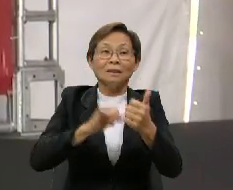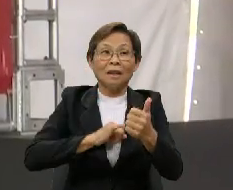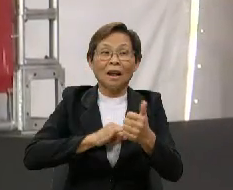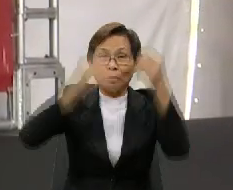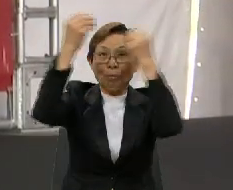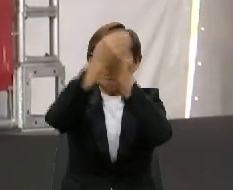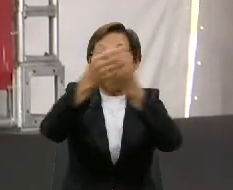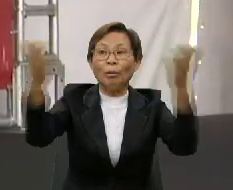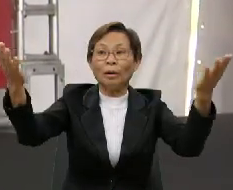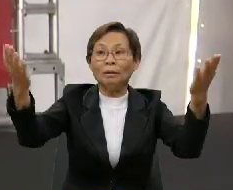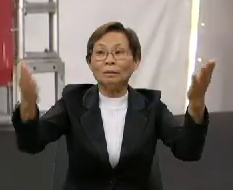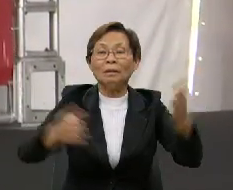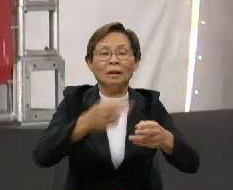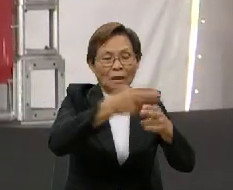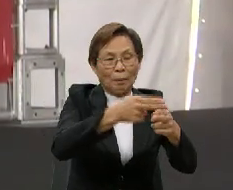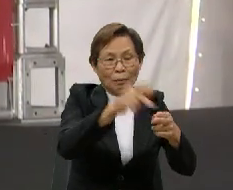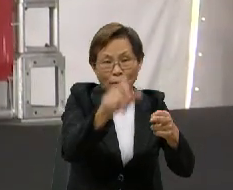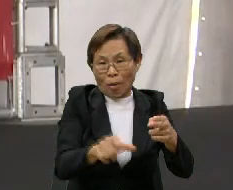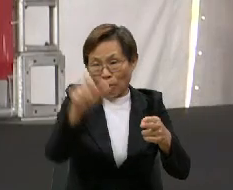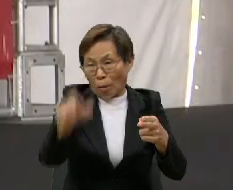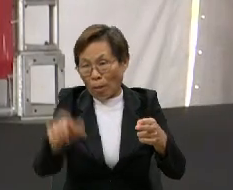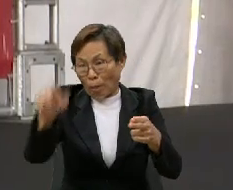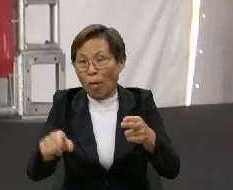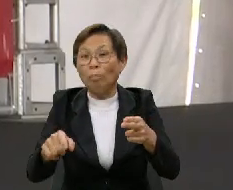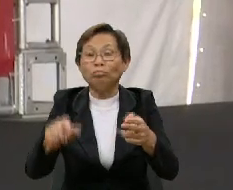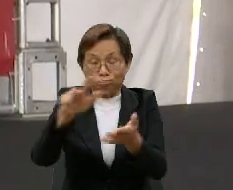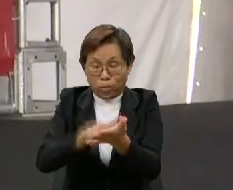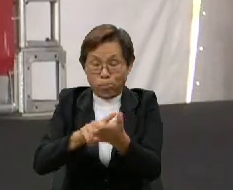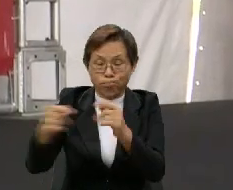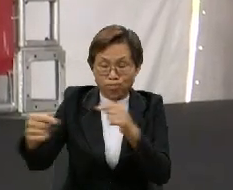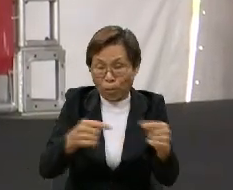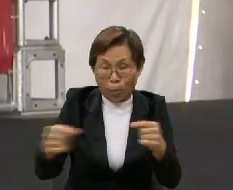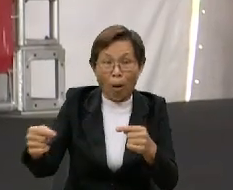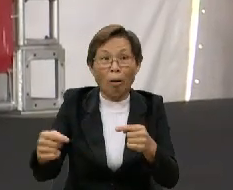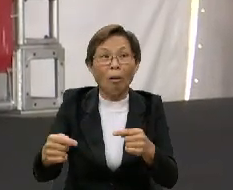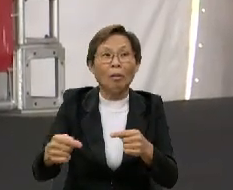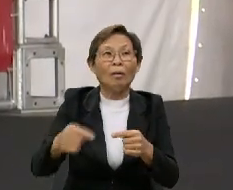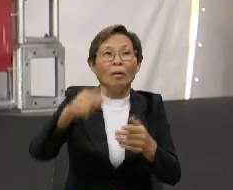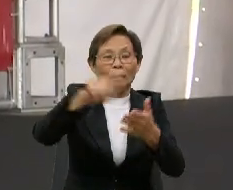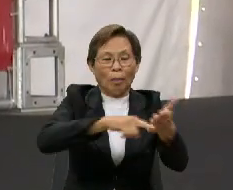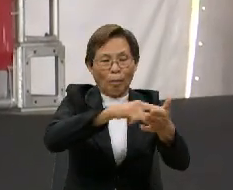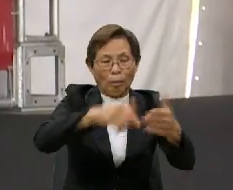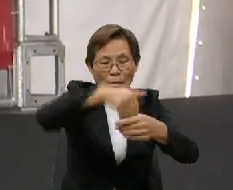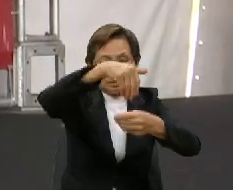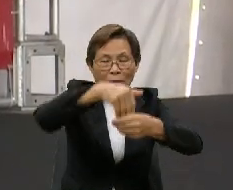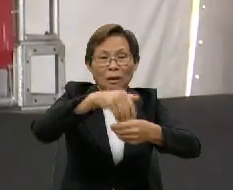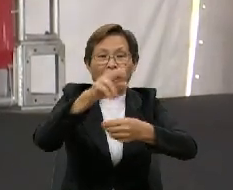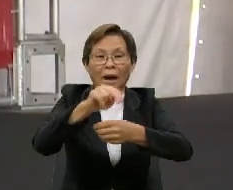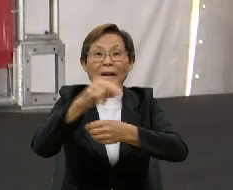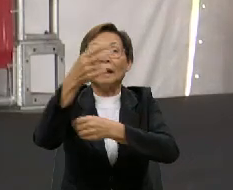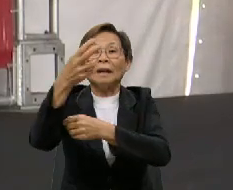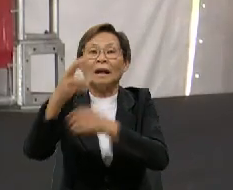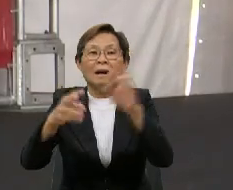saya mengumumkan calon-calon yang disahkan bertanding dalam Bahagian Pilihan Raya Negeri